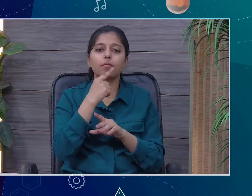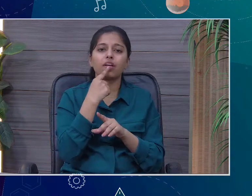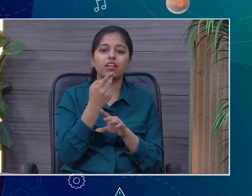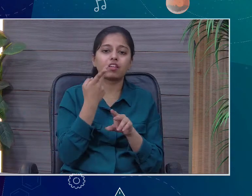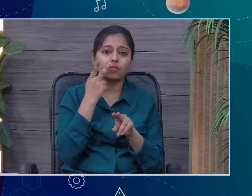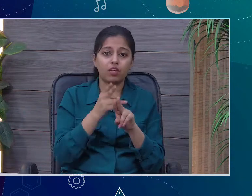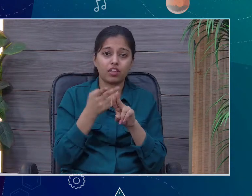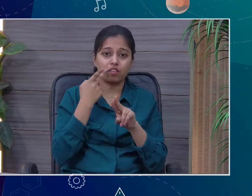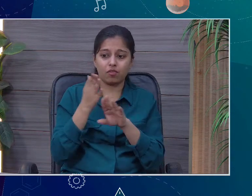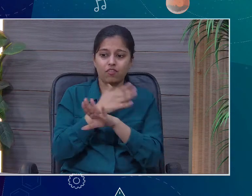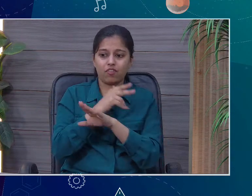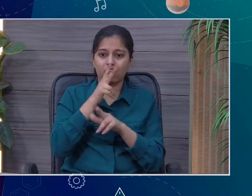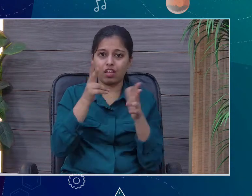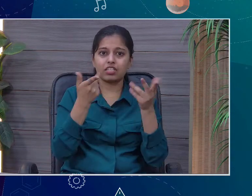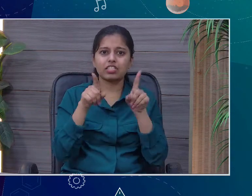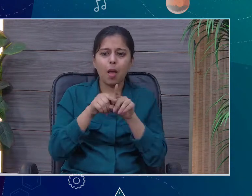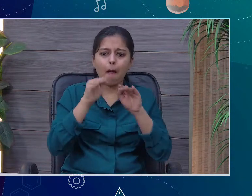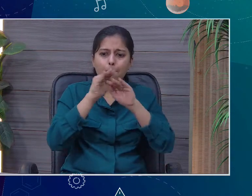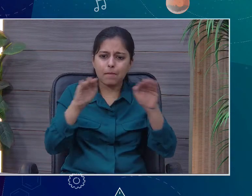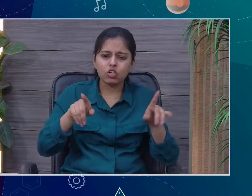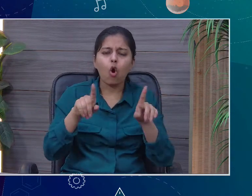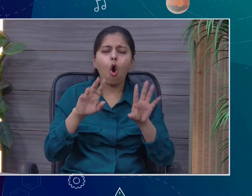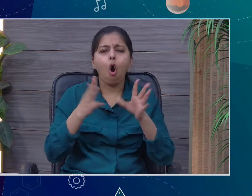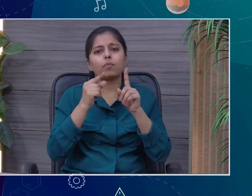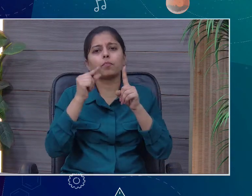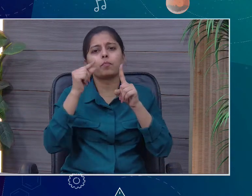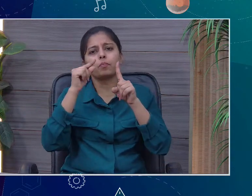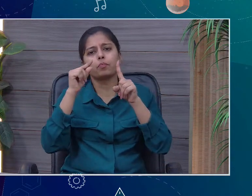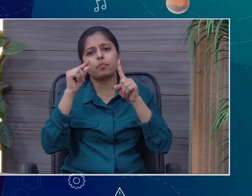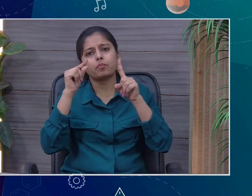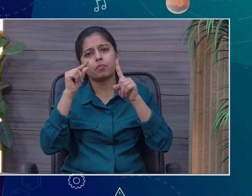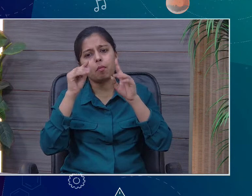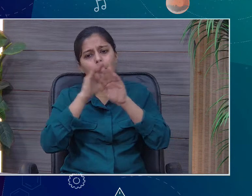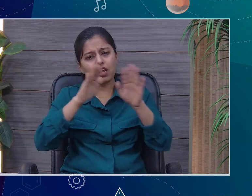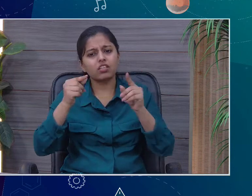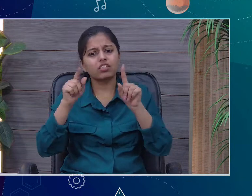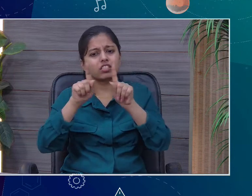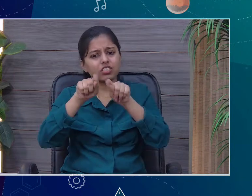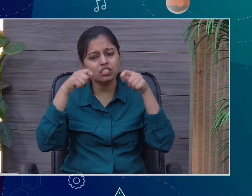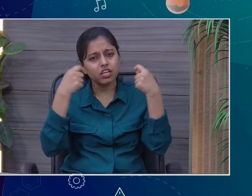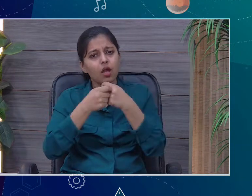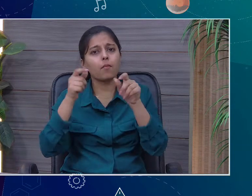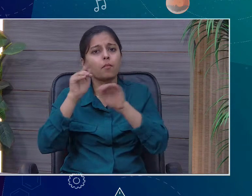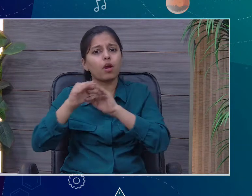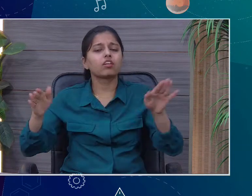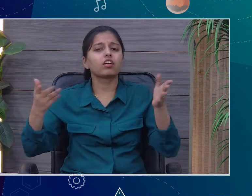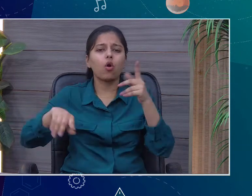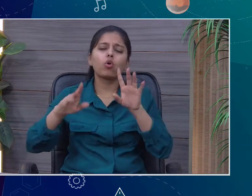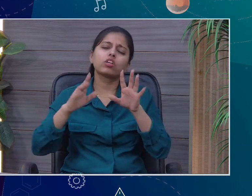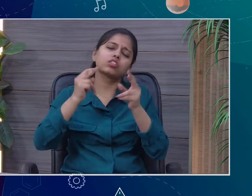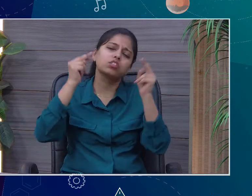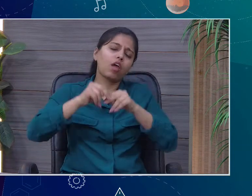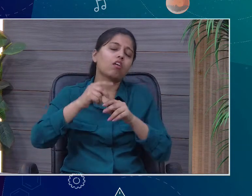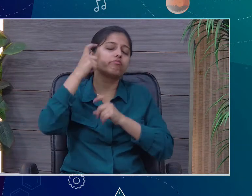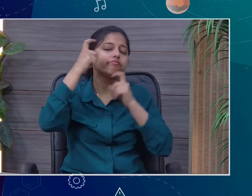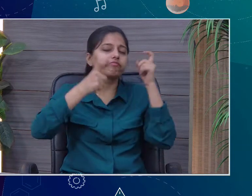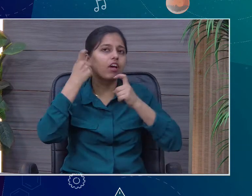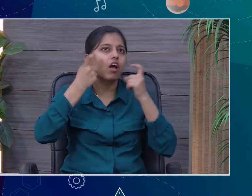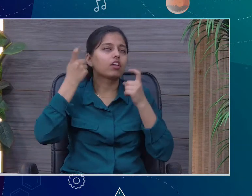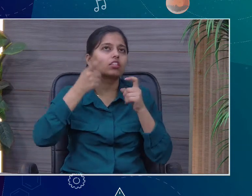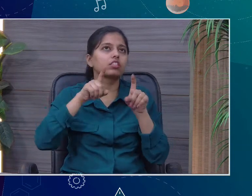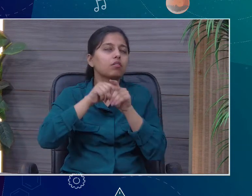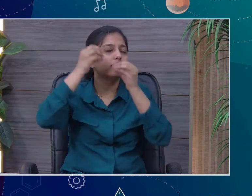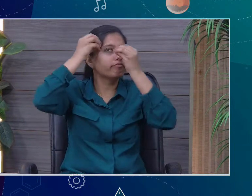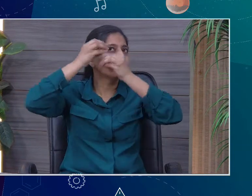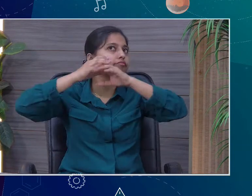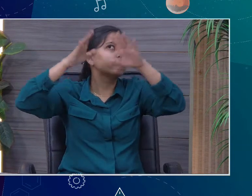जो पीयर ग्रुप है या फिर जो बडी है वो एक्सप्लेन करेगा, तो जो हमारे स्पेशल नीड बच्चे हैं वो इमेजिन करेंगे. तो यहाँ पे इमेजिनेशन